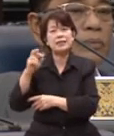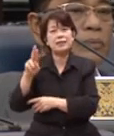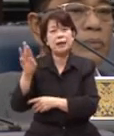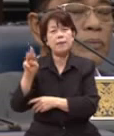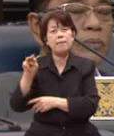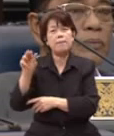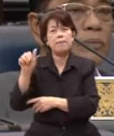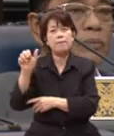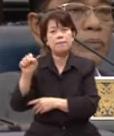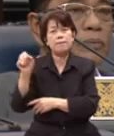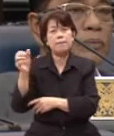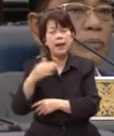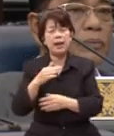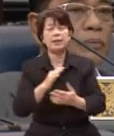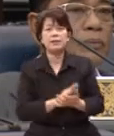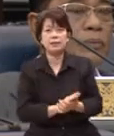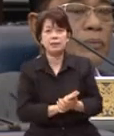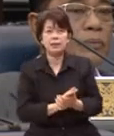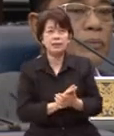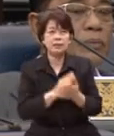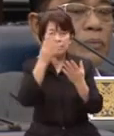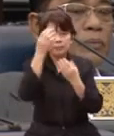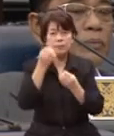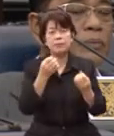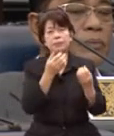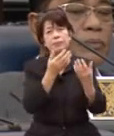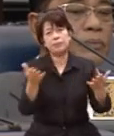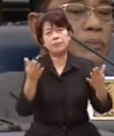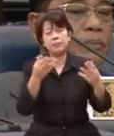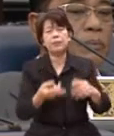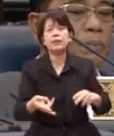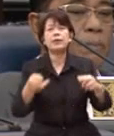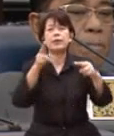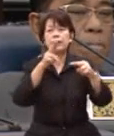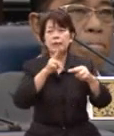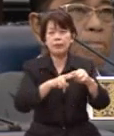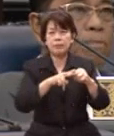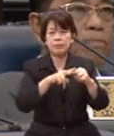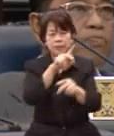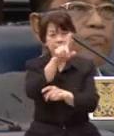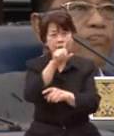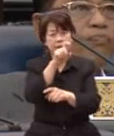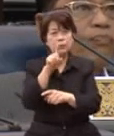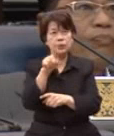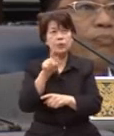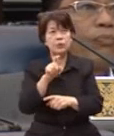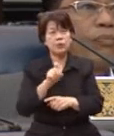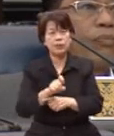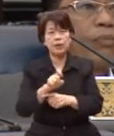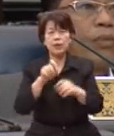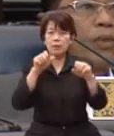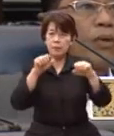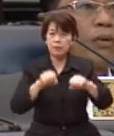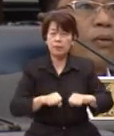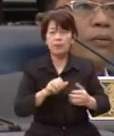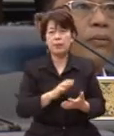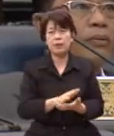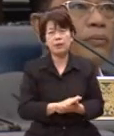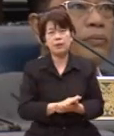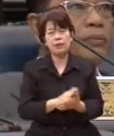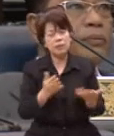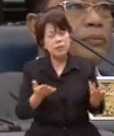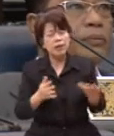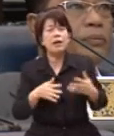di mana Saya ingin menyatakan bahwa menambahkan lagi persoalan Bolehkah mengatakan